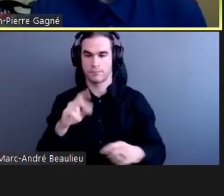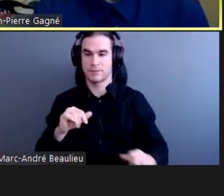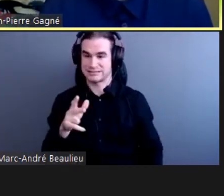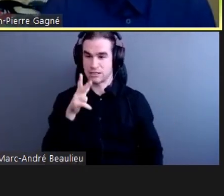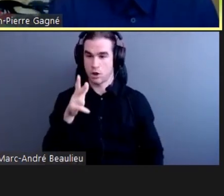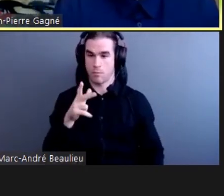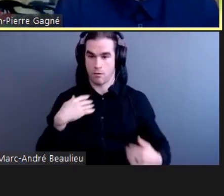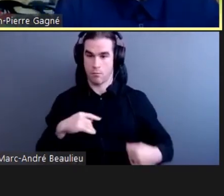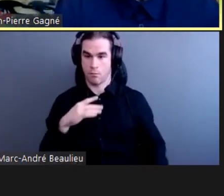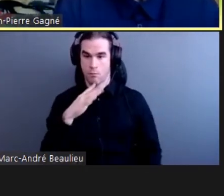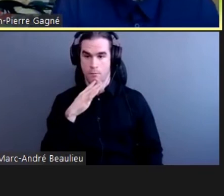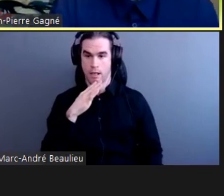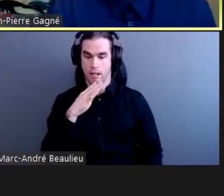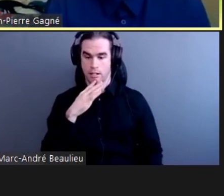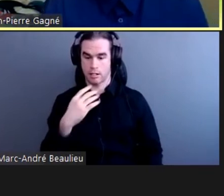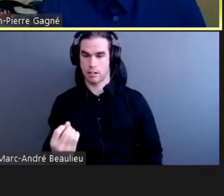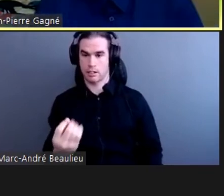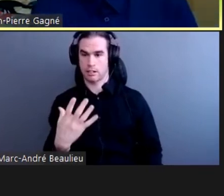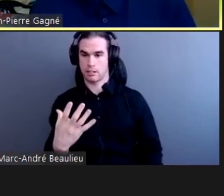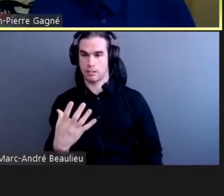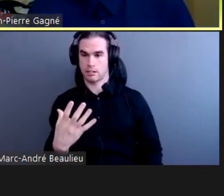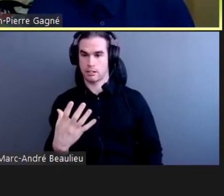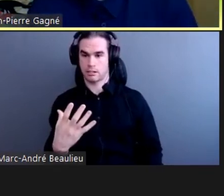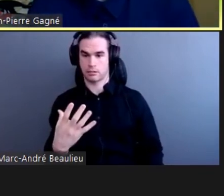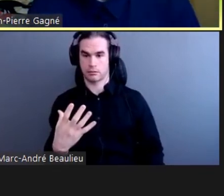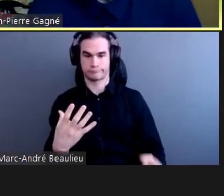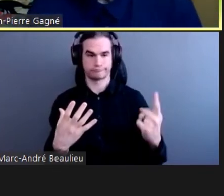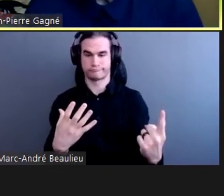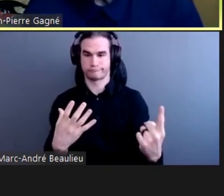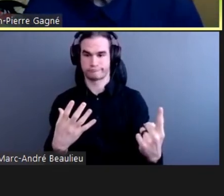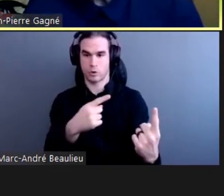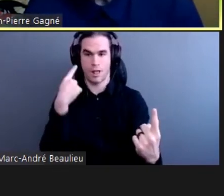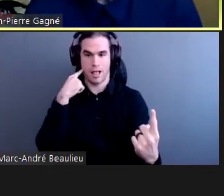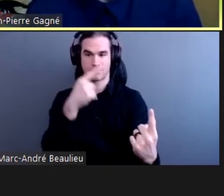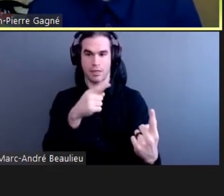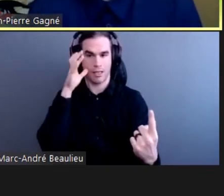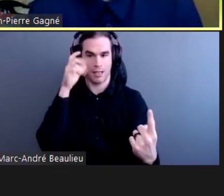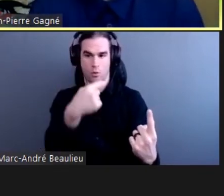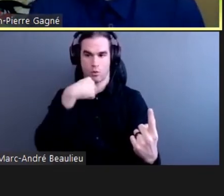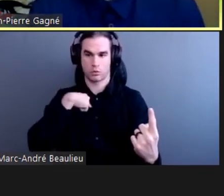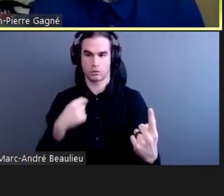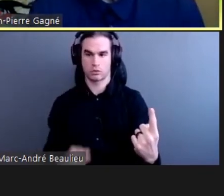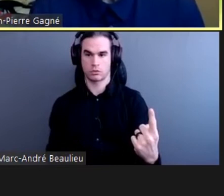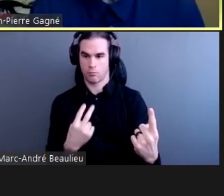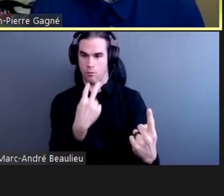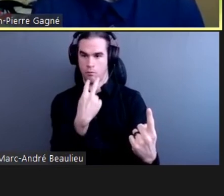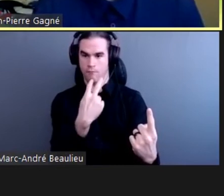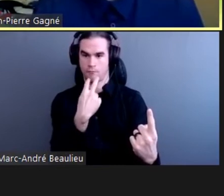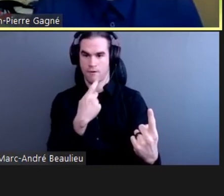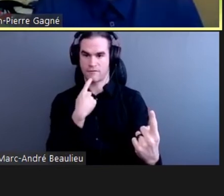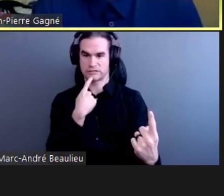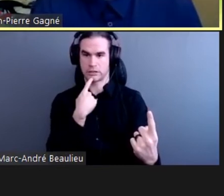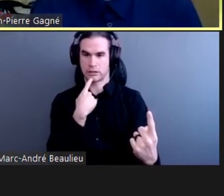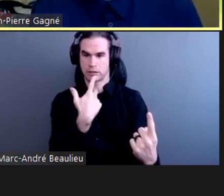de la lumière elle est devant la personne qui parle, bien, la personne qui entend, qui écoute, va pouvoir bien voir son